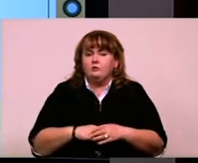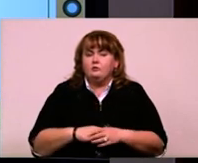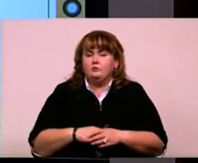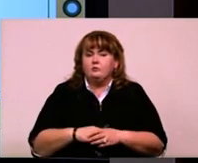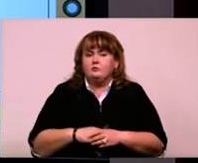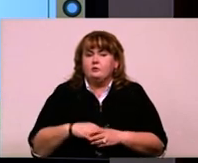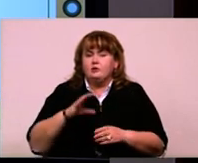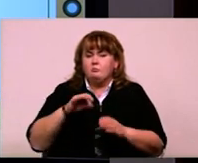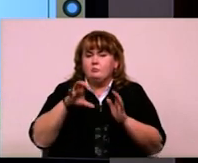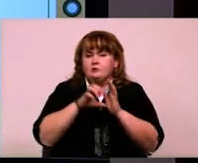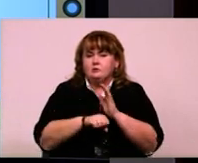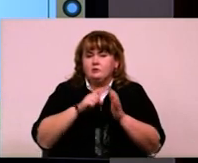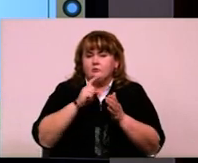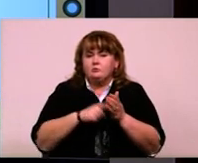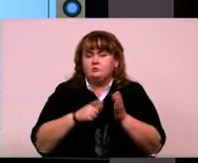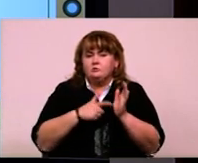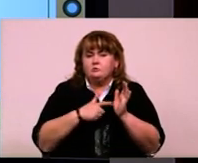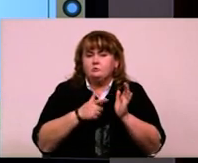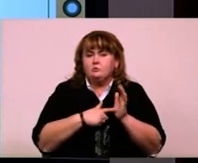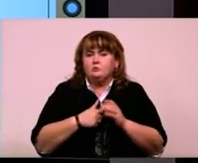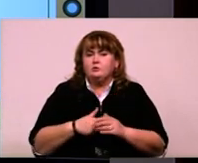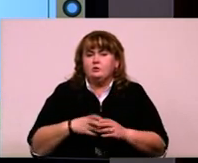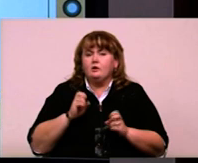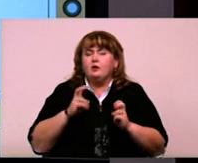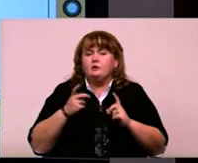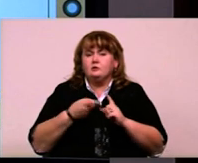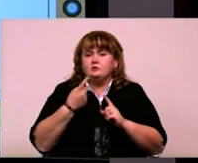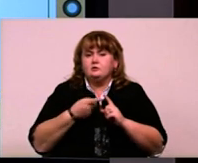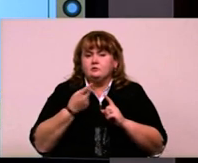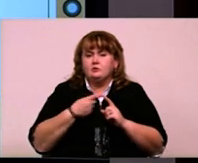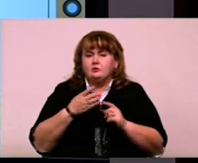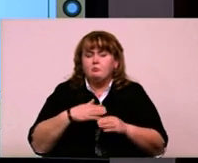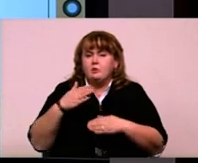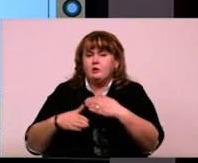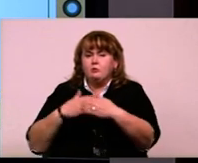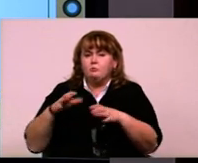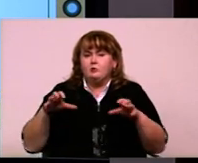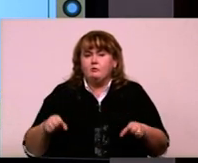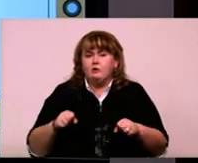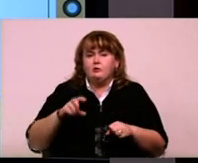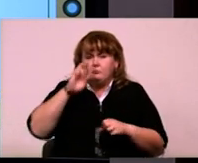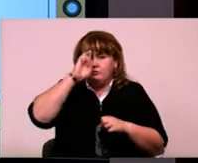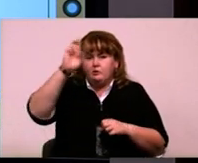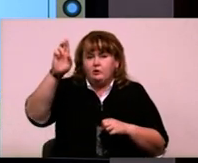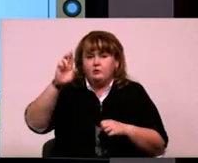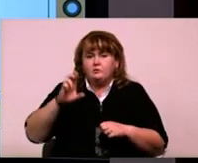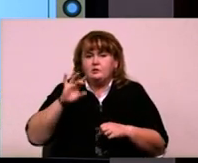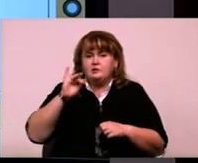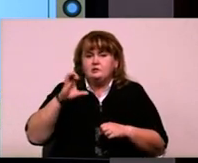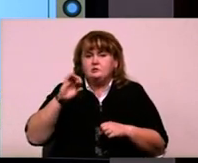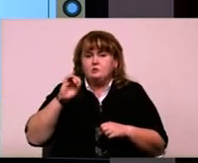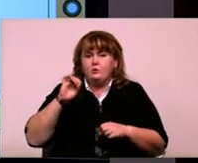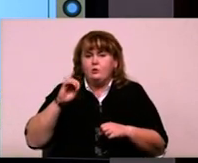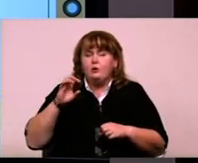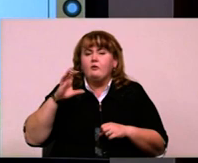И последний вопрос, седьмой. Как назывался период правления императора и сёгуна